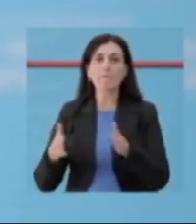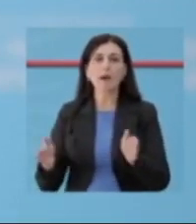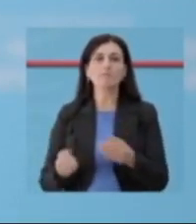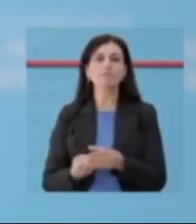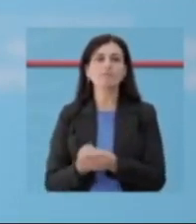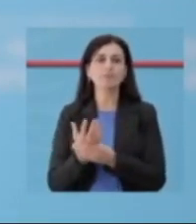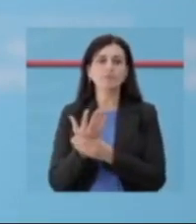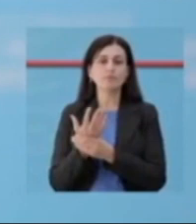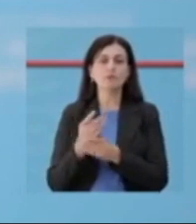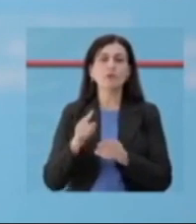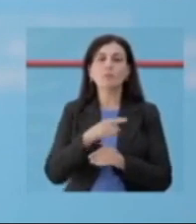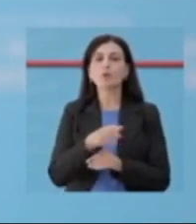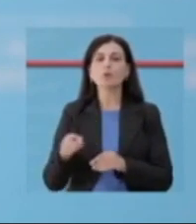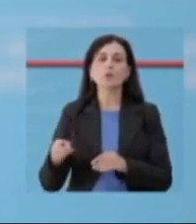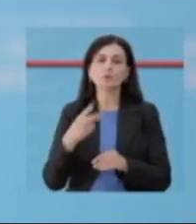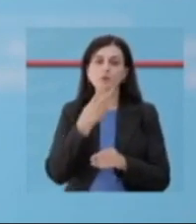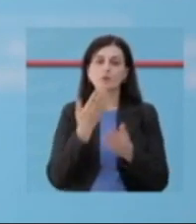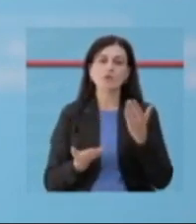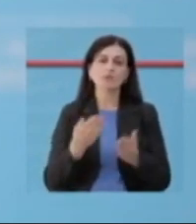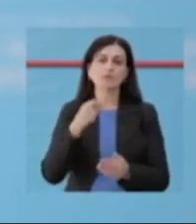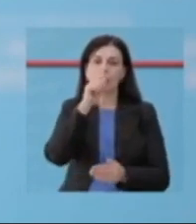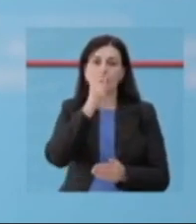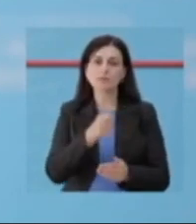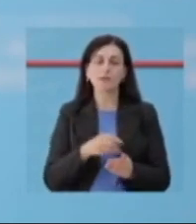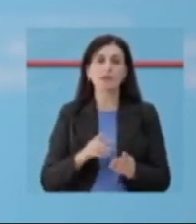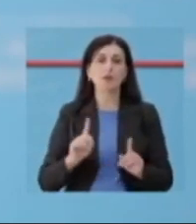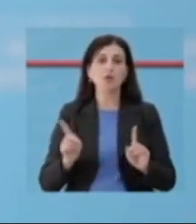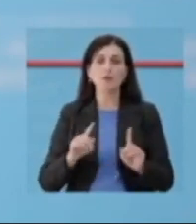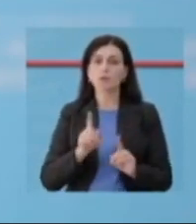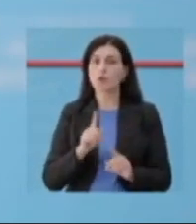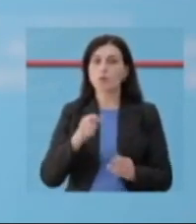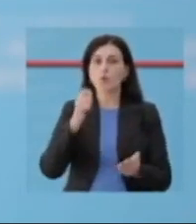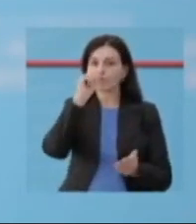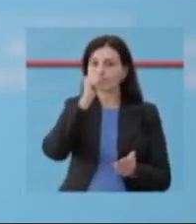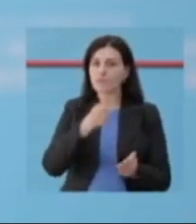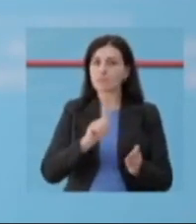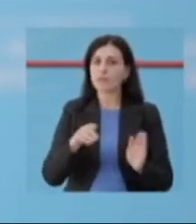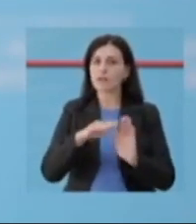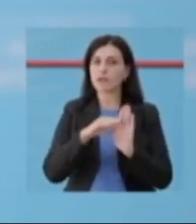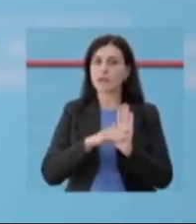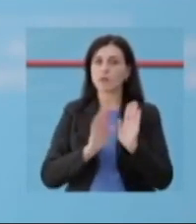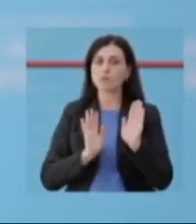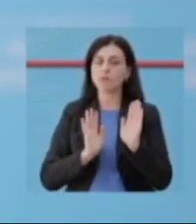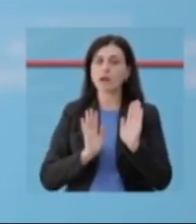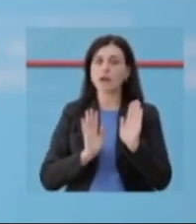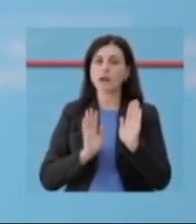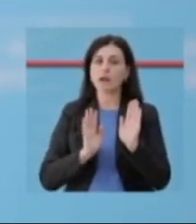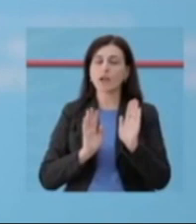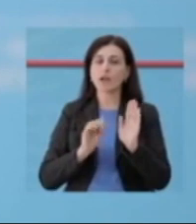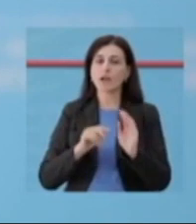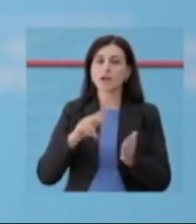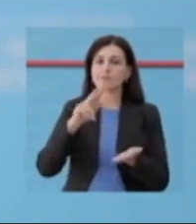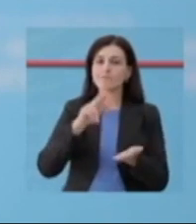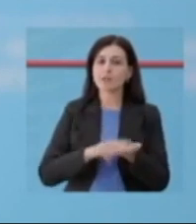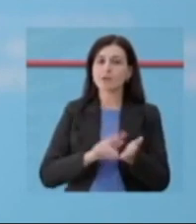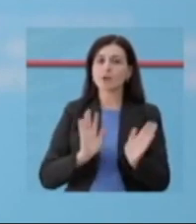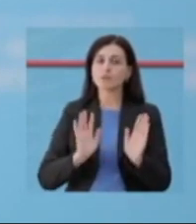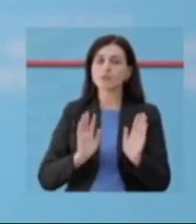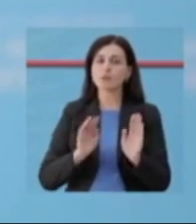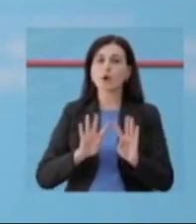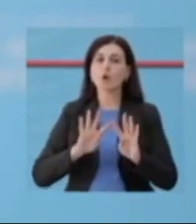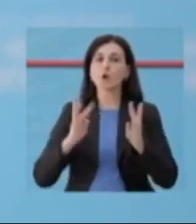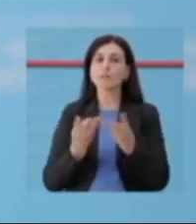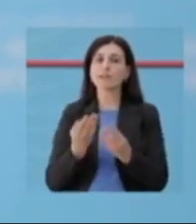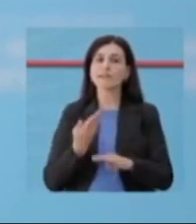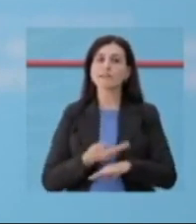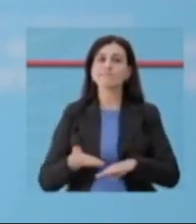të tila regula duke i respektuar ato. Në rrasë të mos batimi të regullave ato të protokolleve të përcaktuara, Komiteti